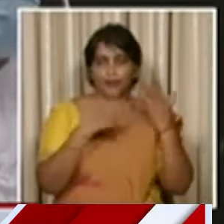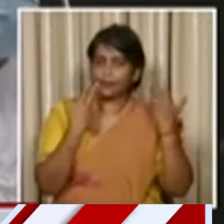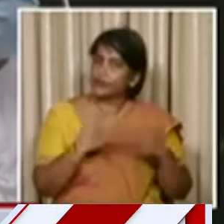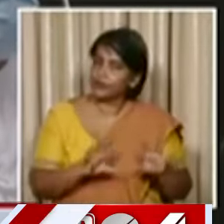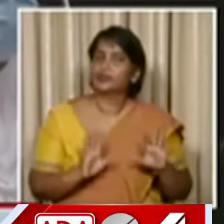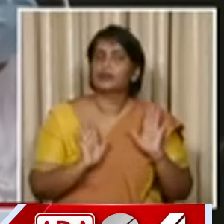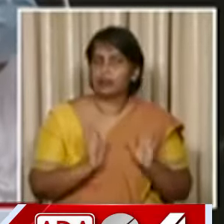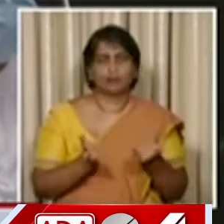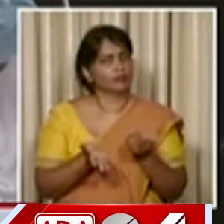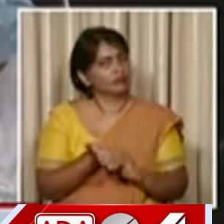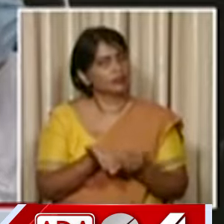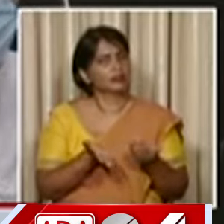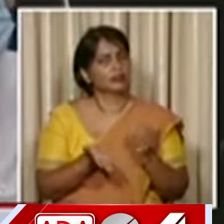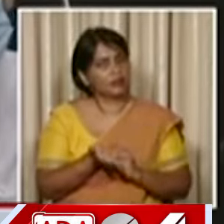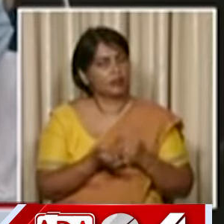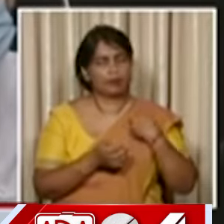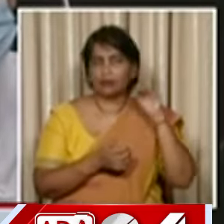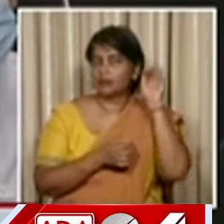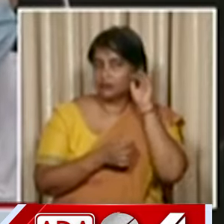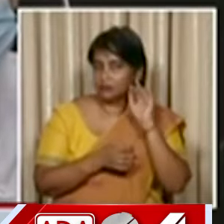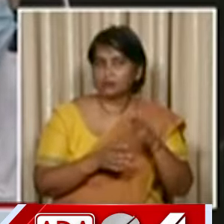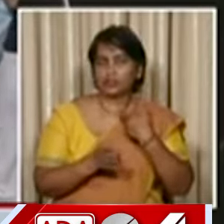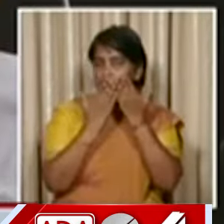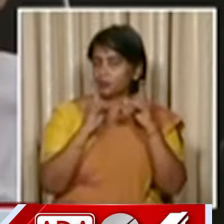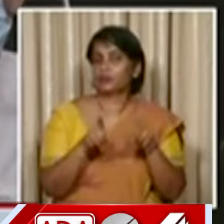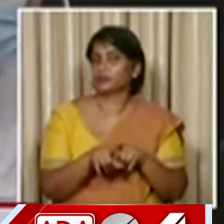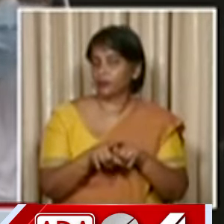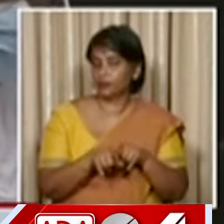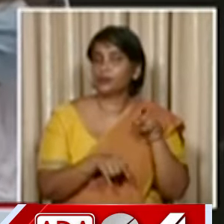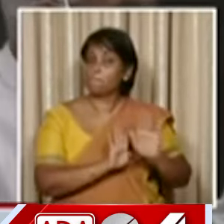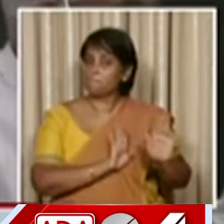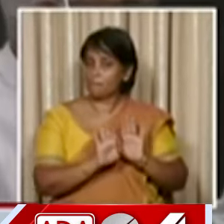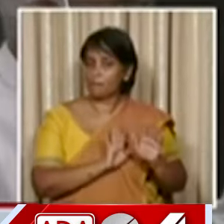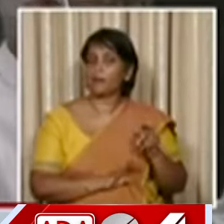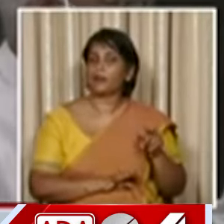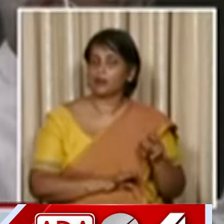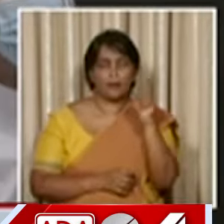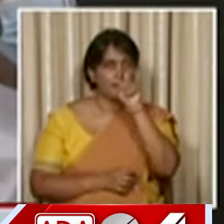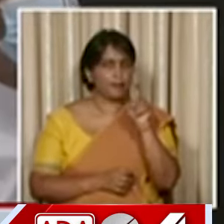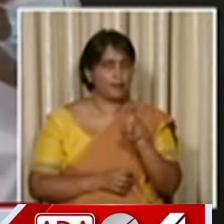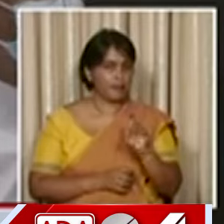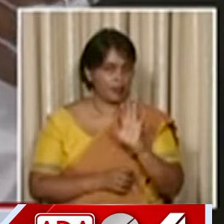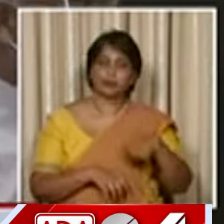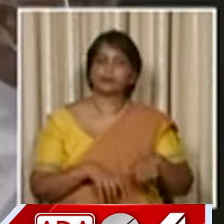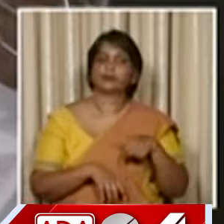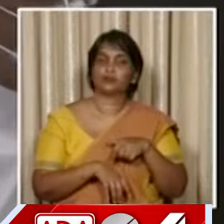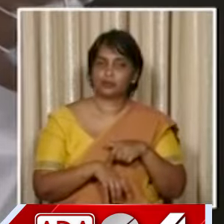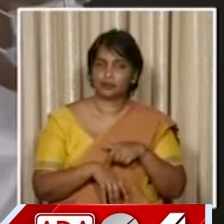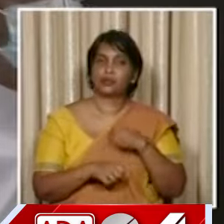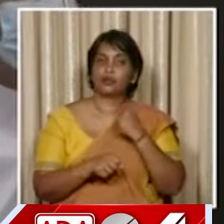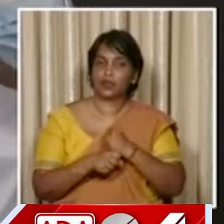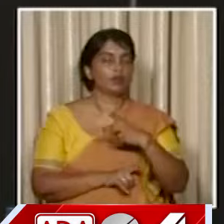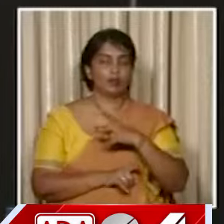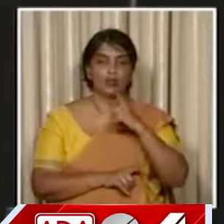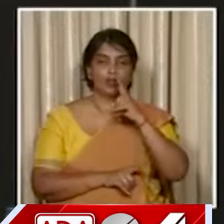his team were identified, the question we raise with the government is whether there is a mastermind behind these attacks. අපි මේ වෙලාවේ රජයට අපි